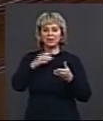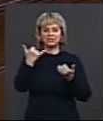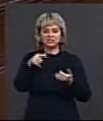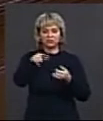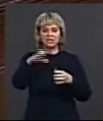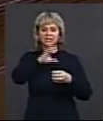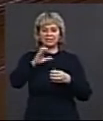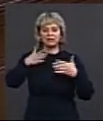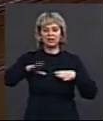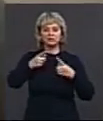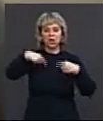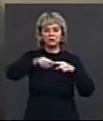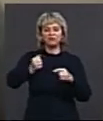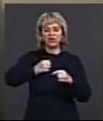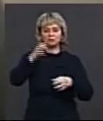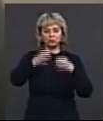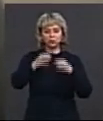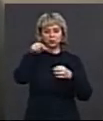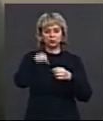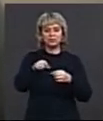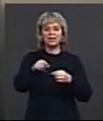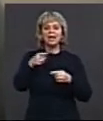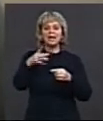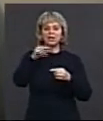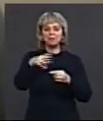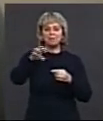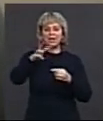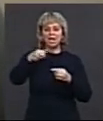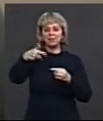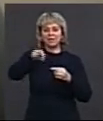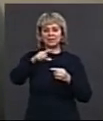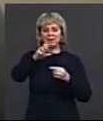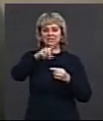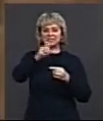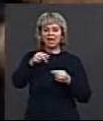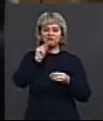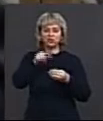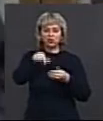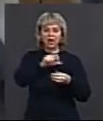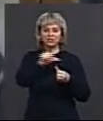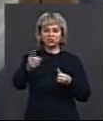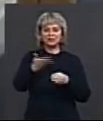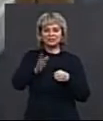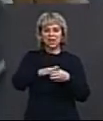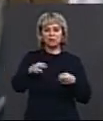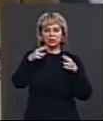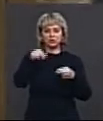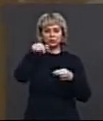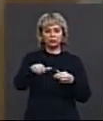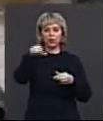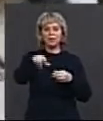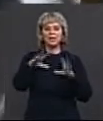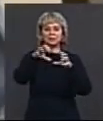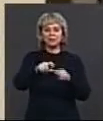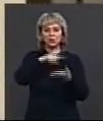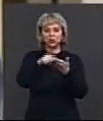в Северокавказском окружном военном суде. Рамзан Белялов и Магомед Маздаев обвинялись в особо тяжких преступлениях, в том числе